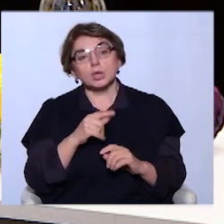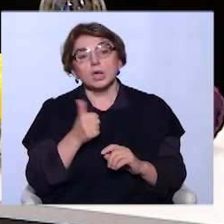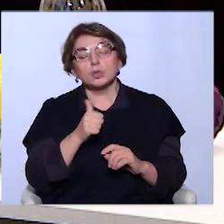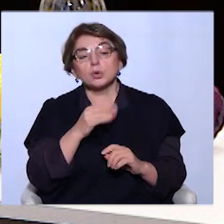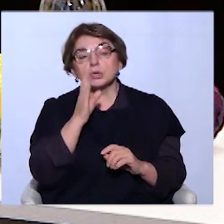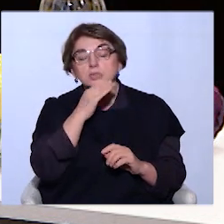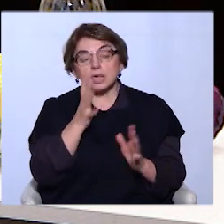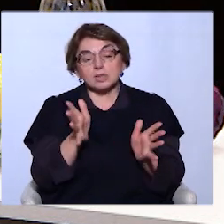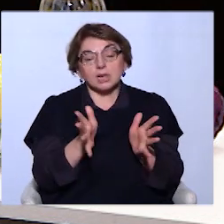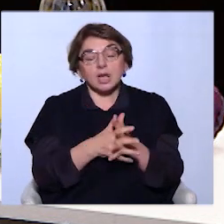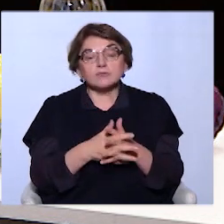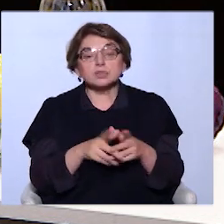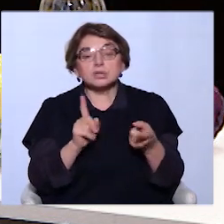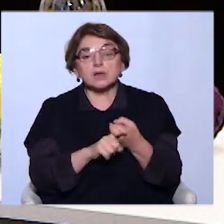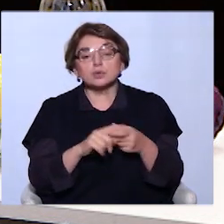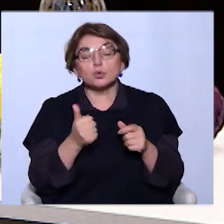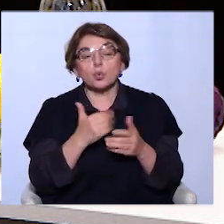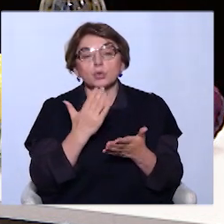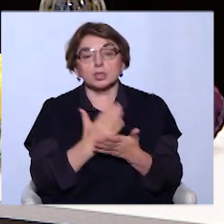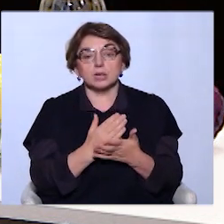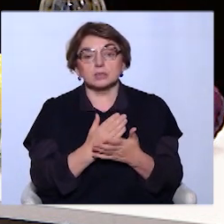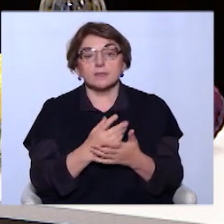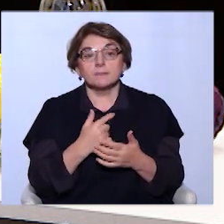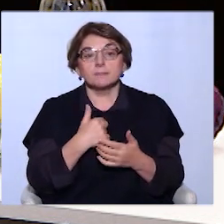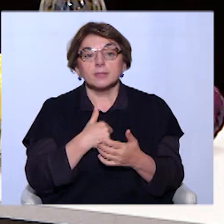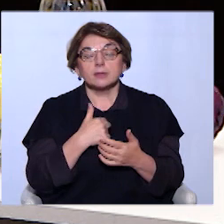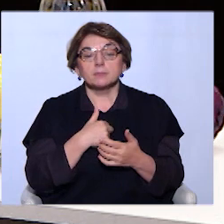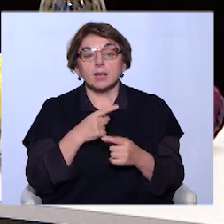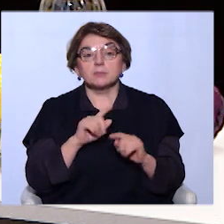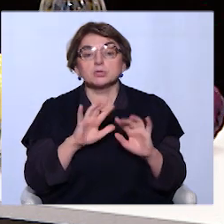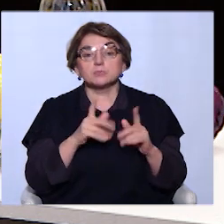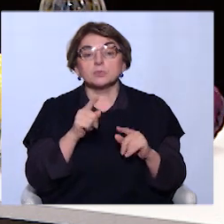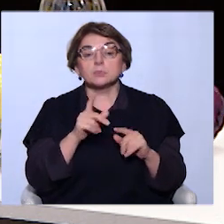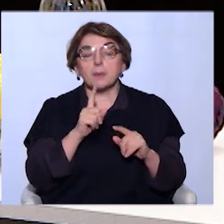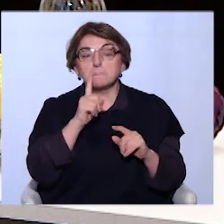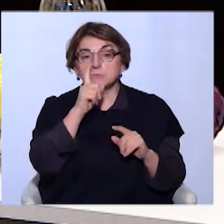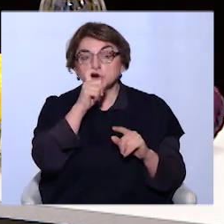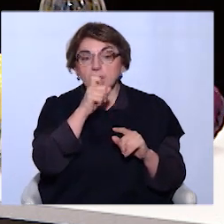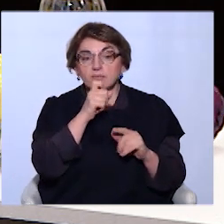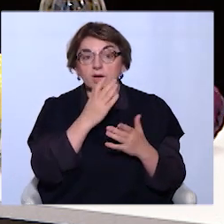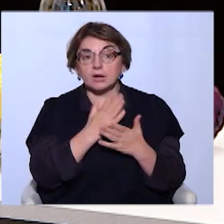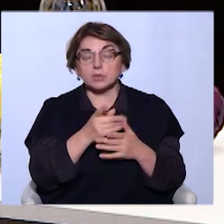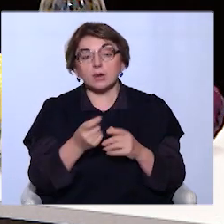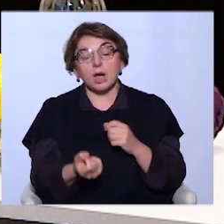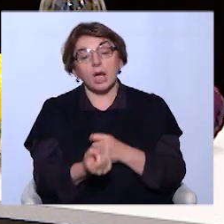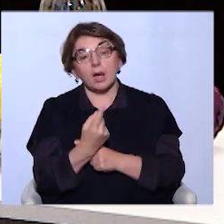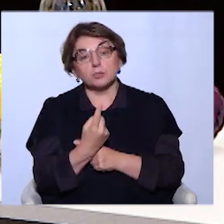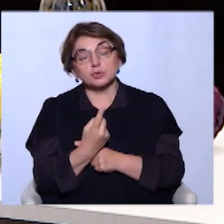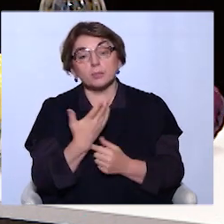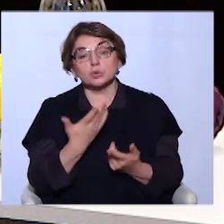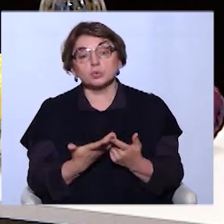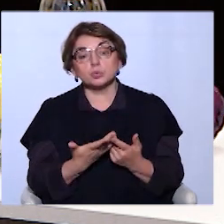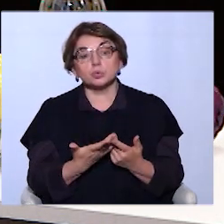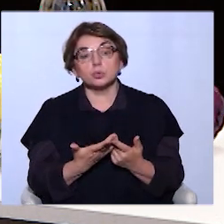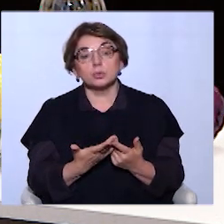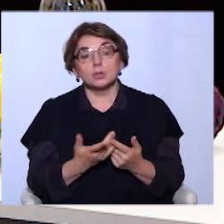წყალბად იონთა კონცენტრაციის მაჩვენებელია. და მე ამ შემთხვევაში მჭირდება მჟავა არის ამოცნობა თქვენს